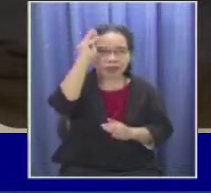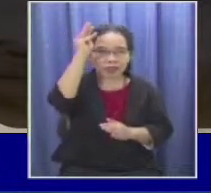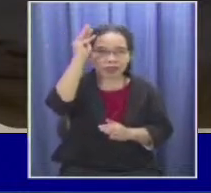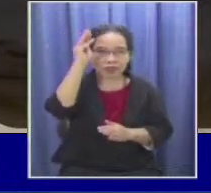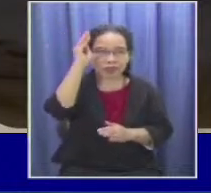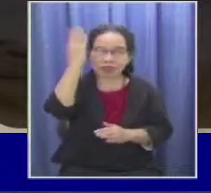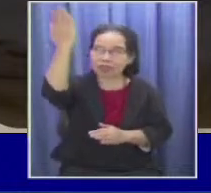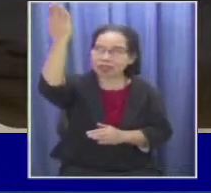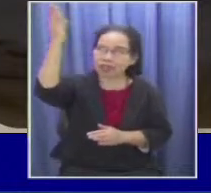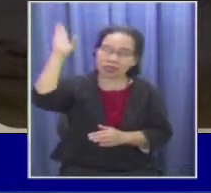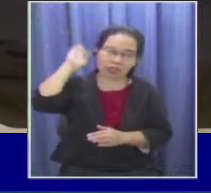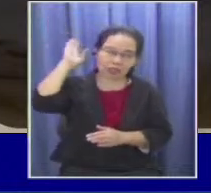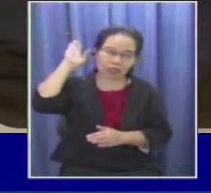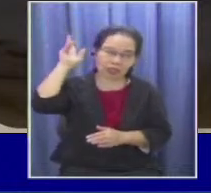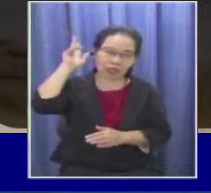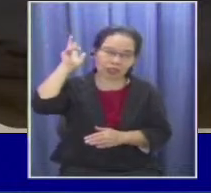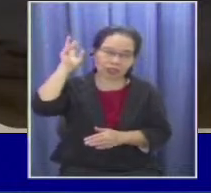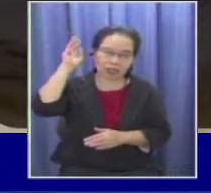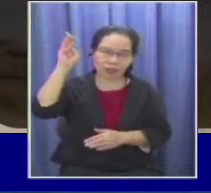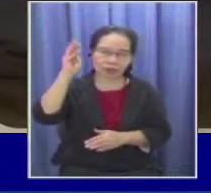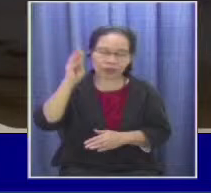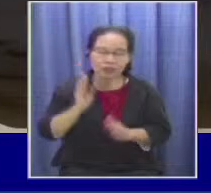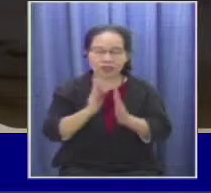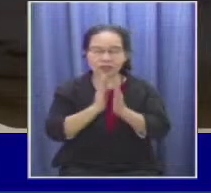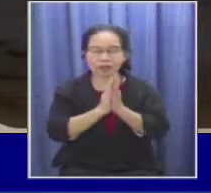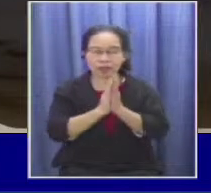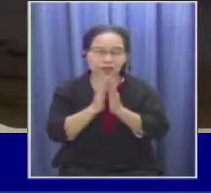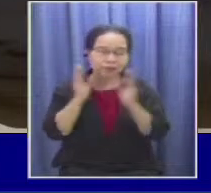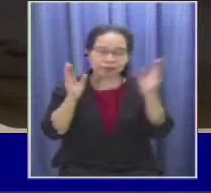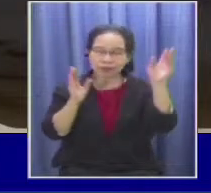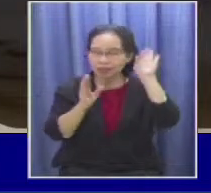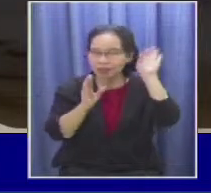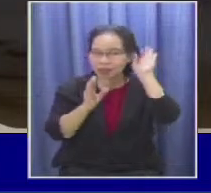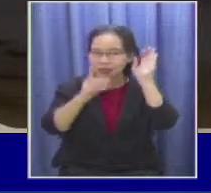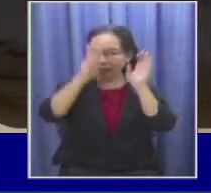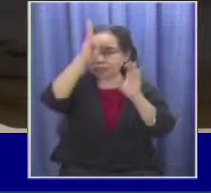opa ono na wotie no